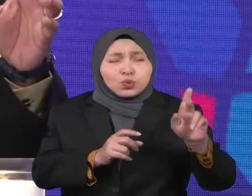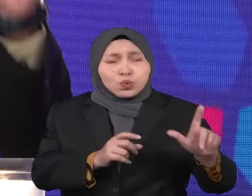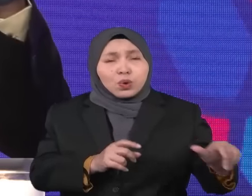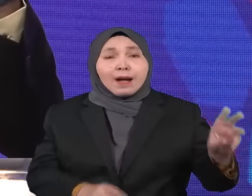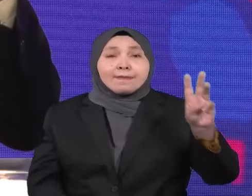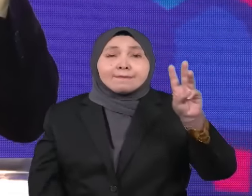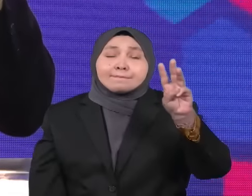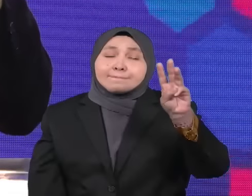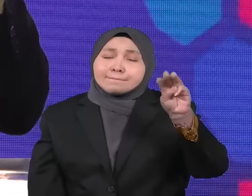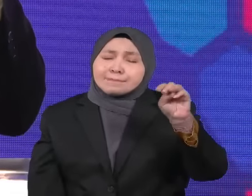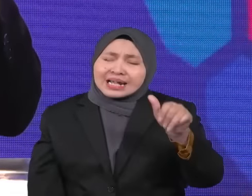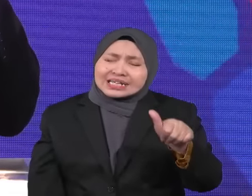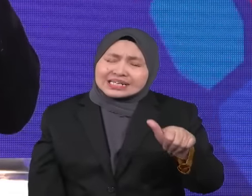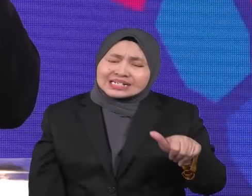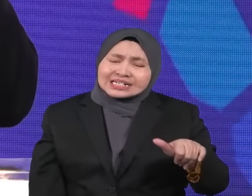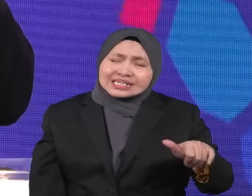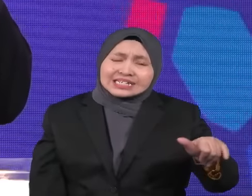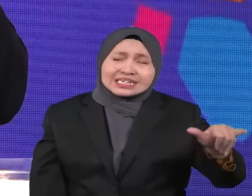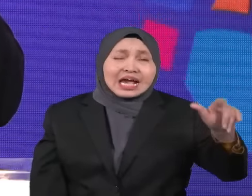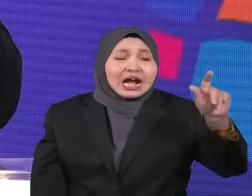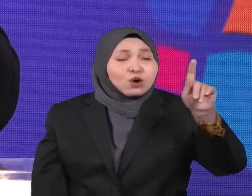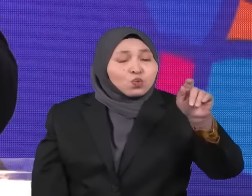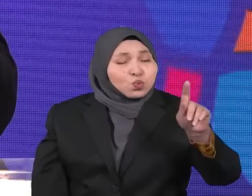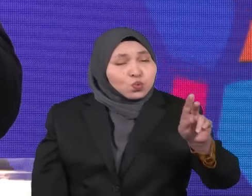yaqulu, cuba.